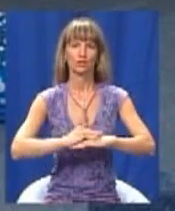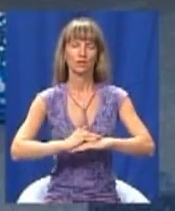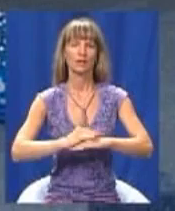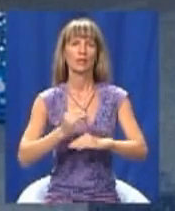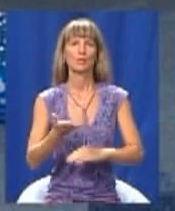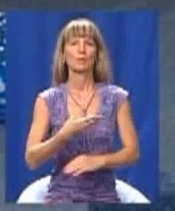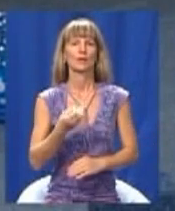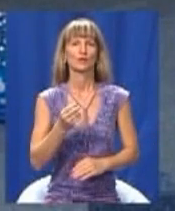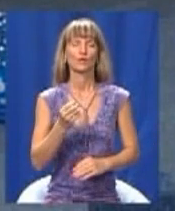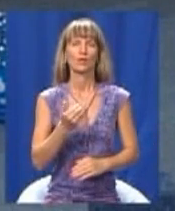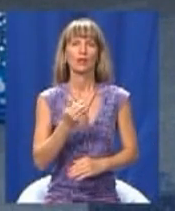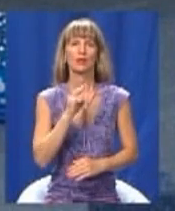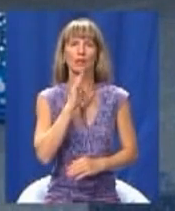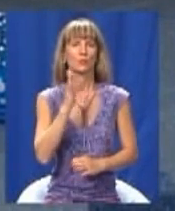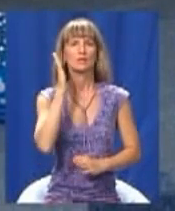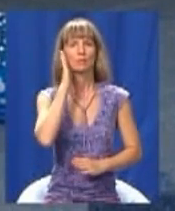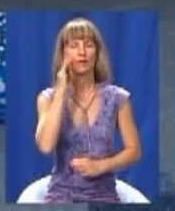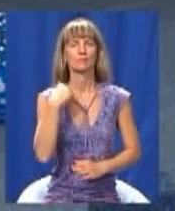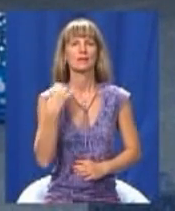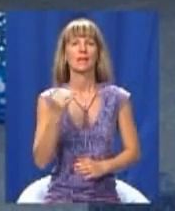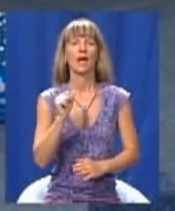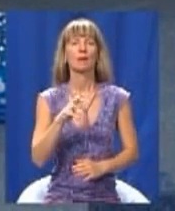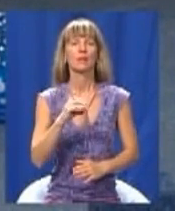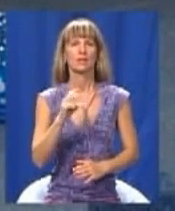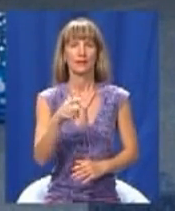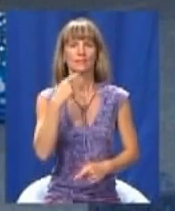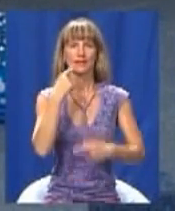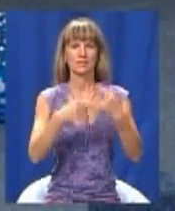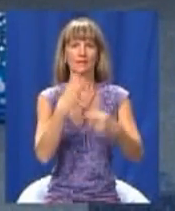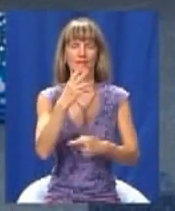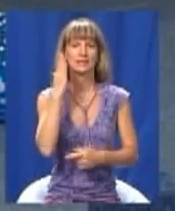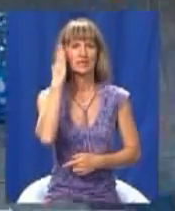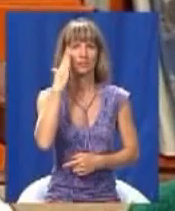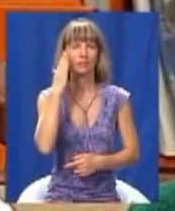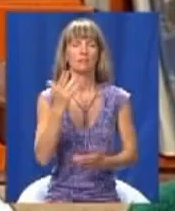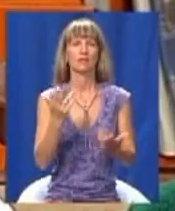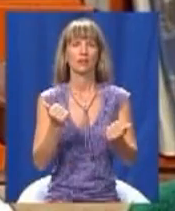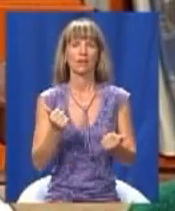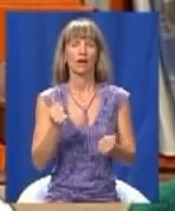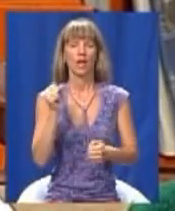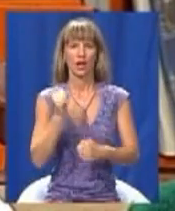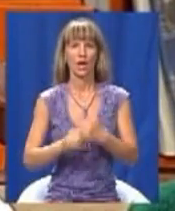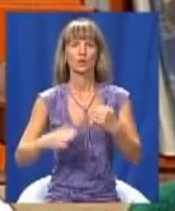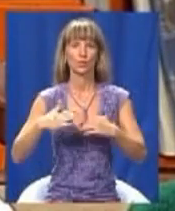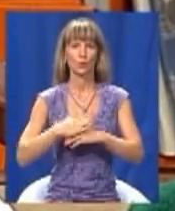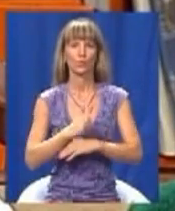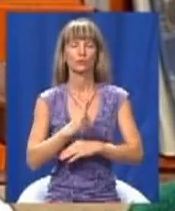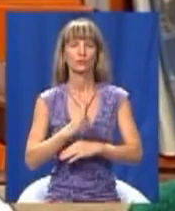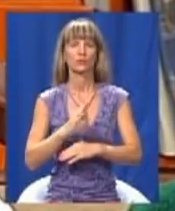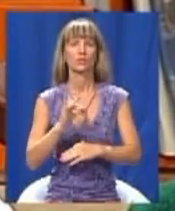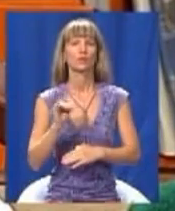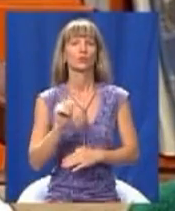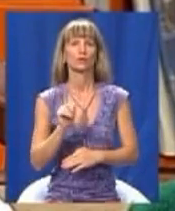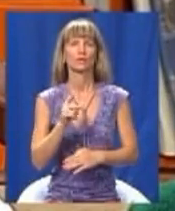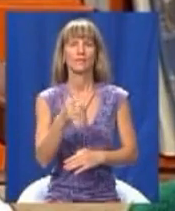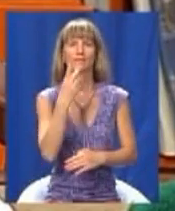и мы еще не собираемся спать, мне интересно, Мінка, ты всегда бачишь сны? Да, каждую ночь. И что